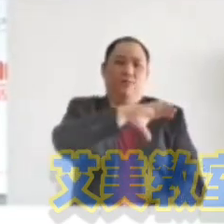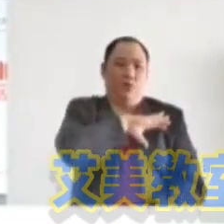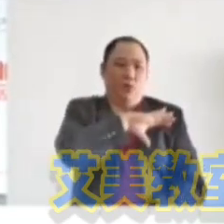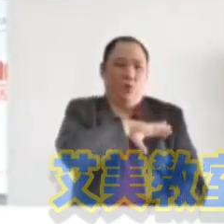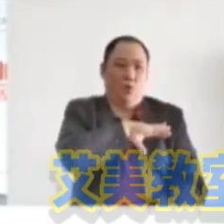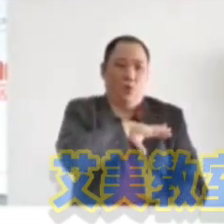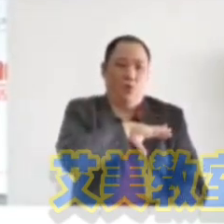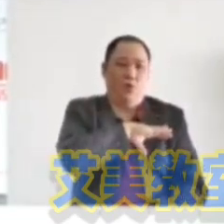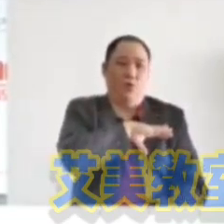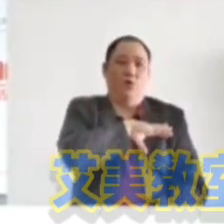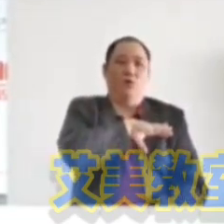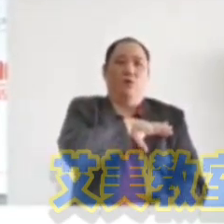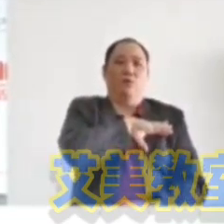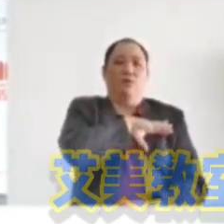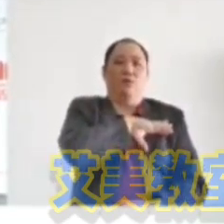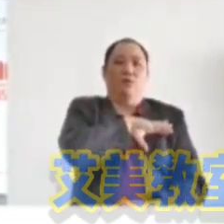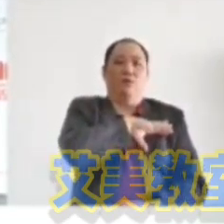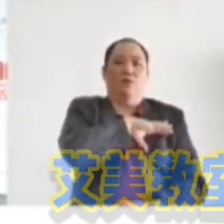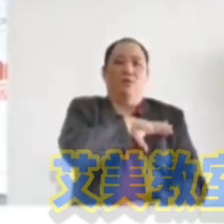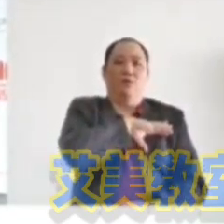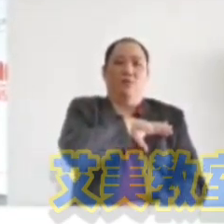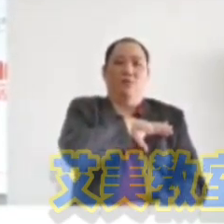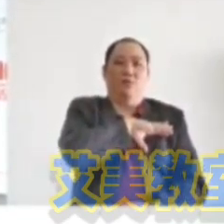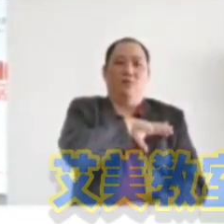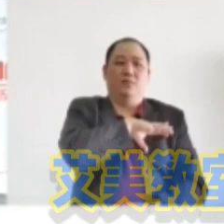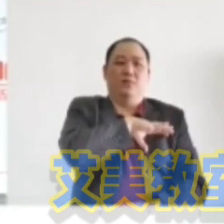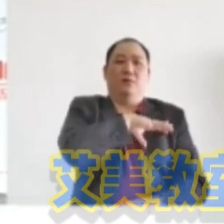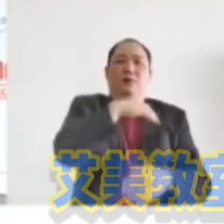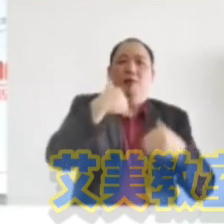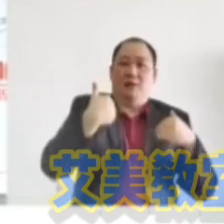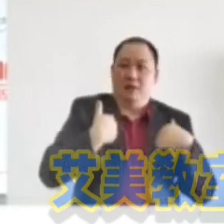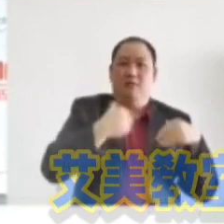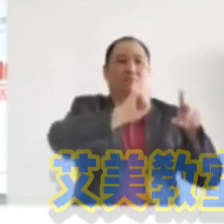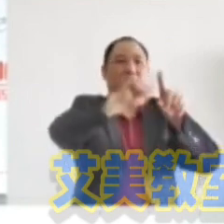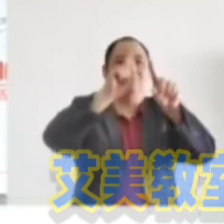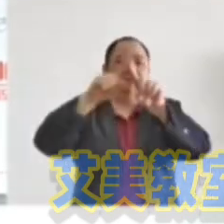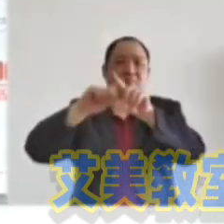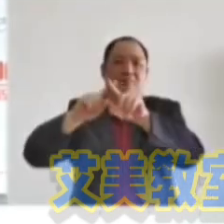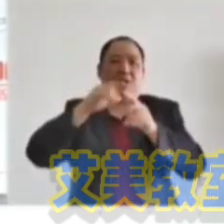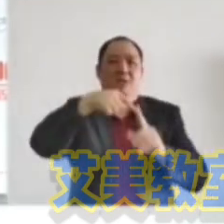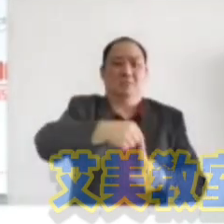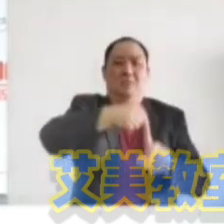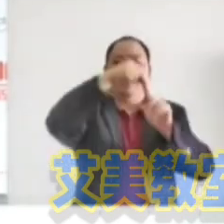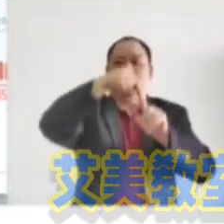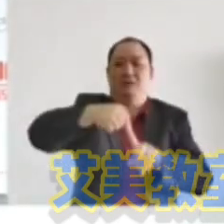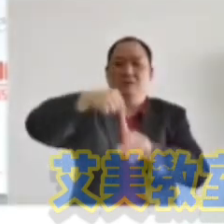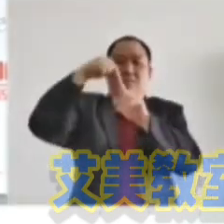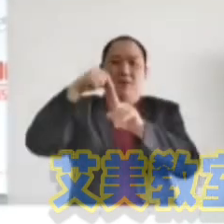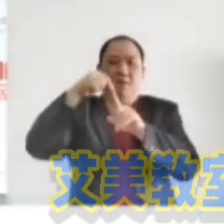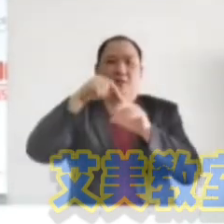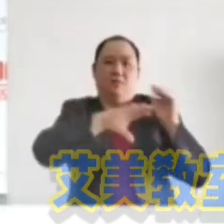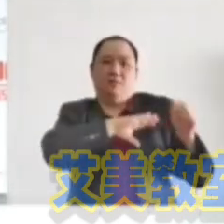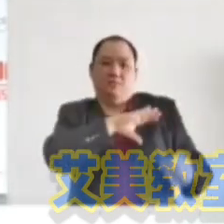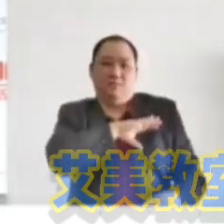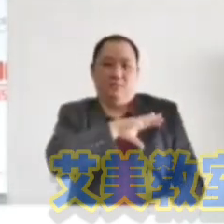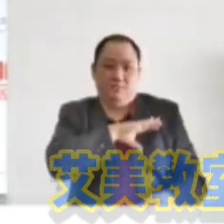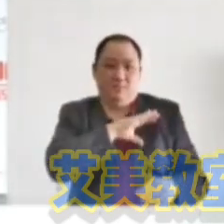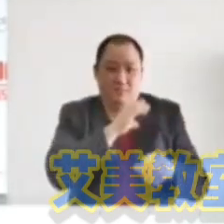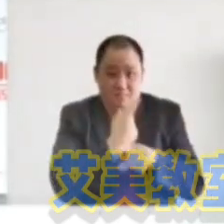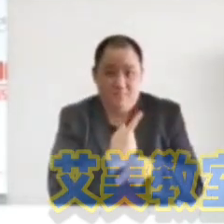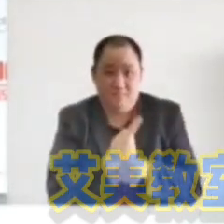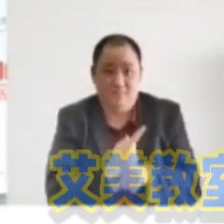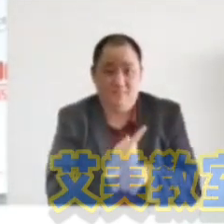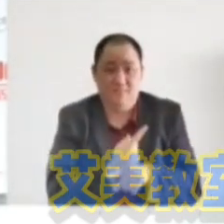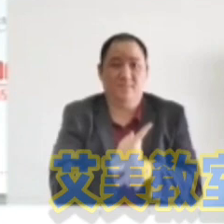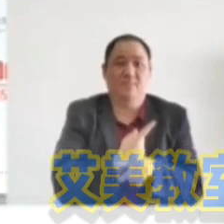安，是不是有这个警察，是不是有这个交通警察，甚至有军人还有特种兵等等的，对不